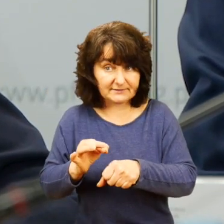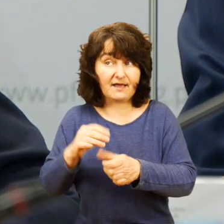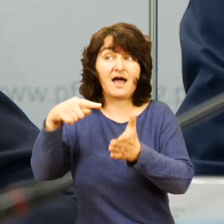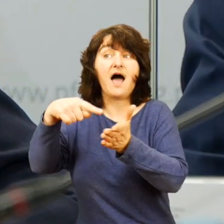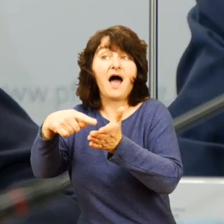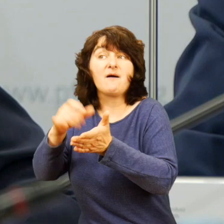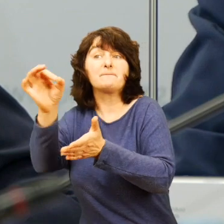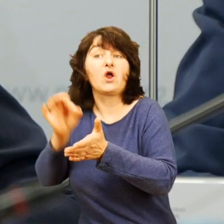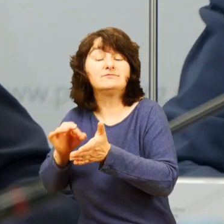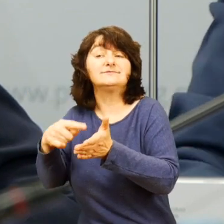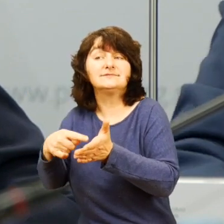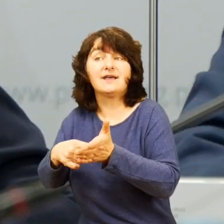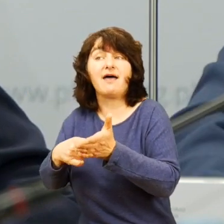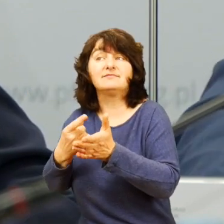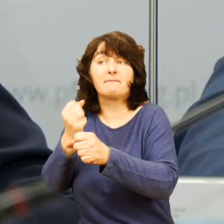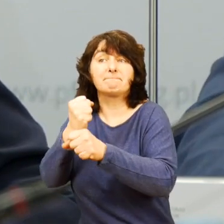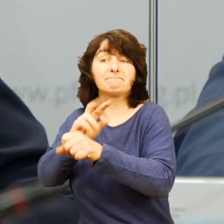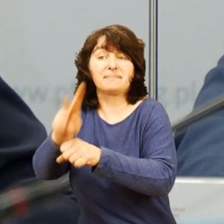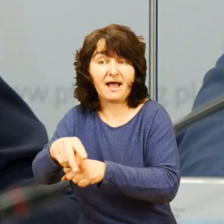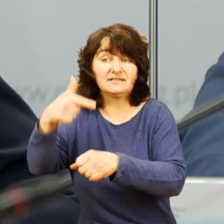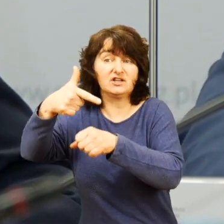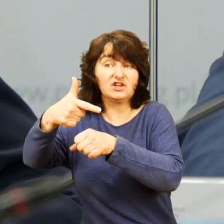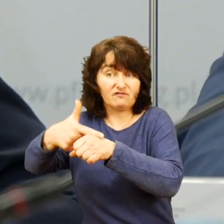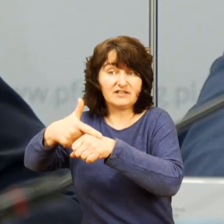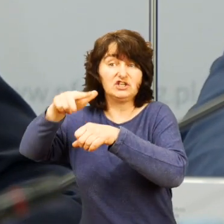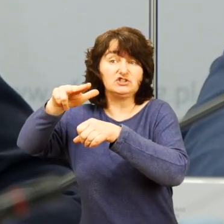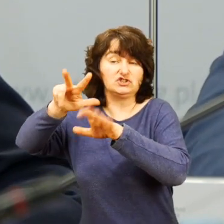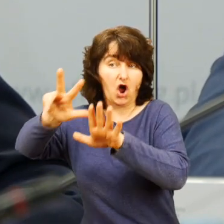30,2%, a wskaźnik zatrudnienia